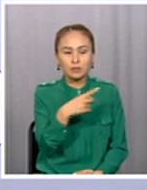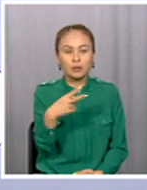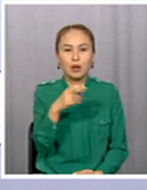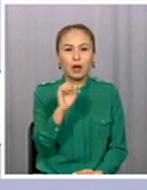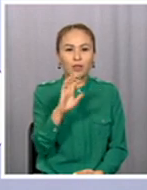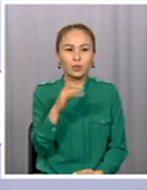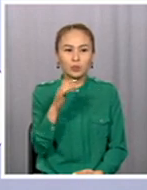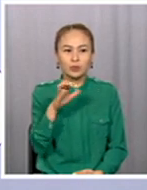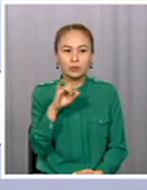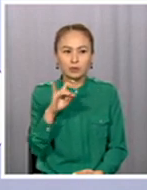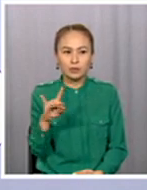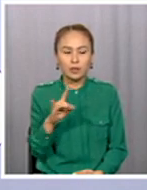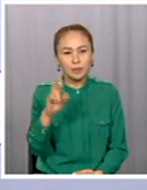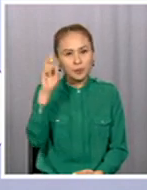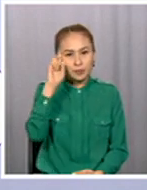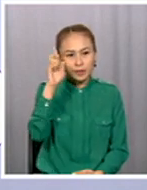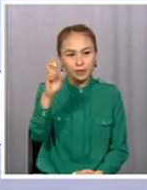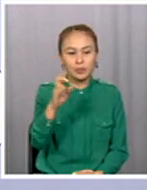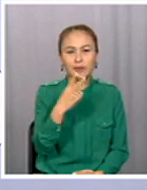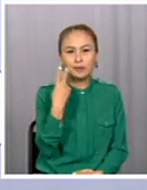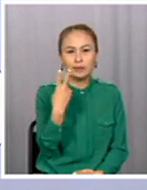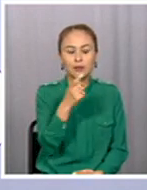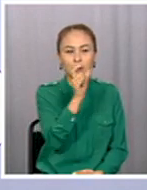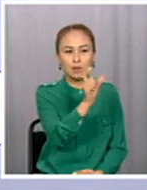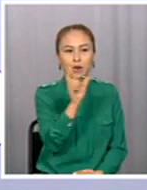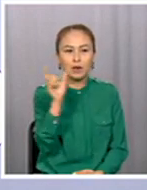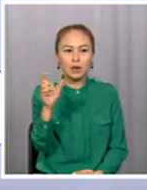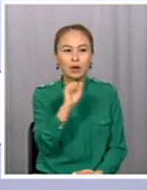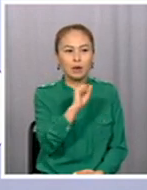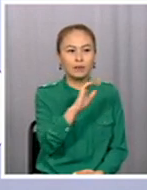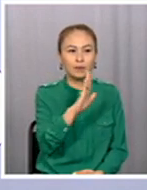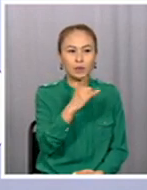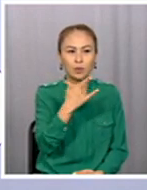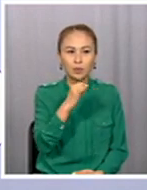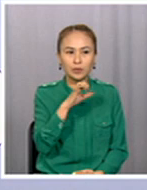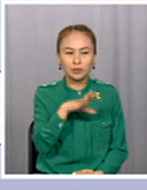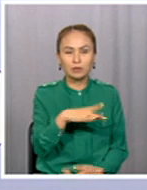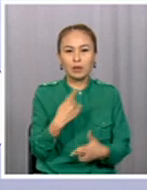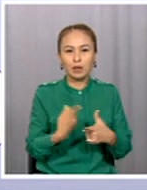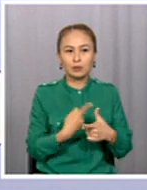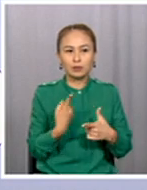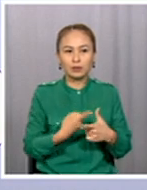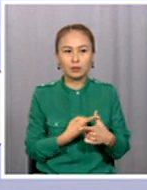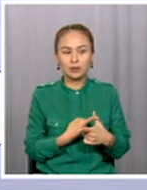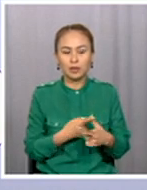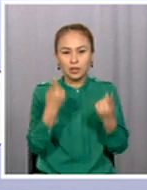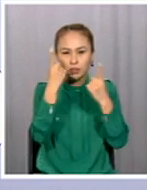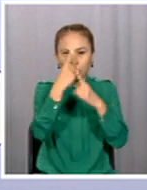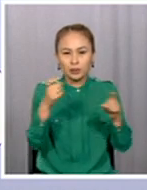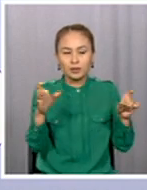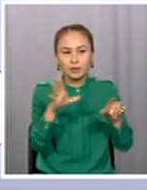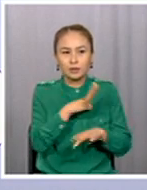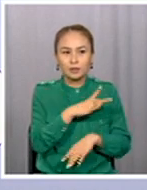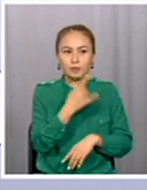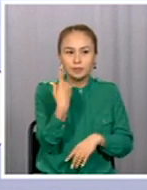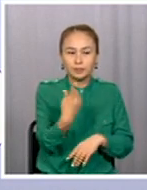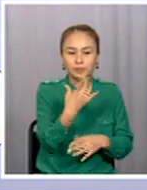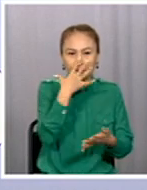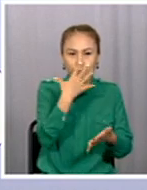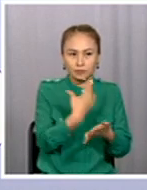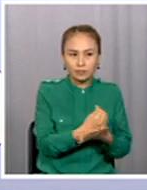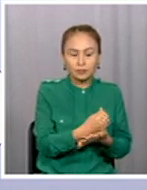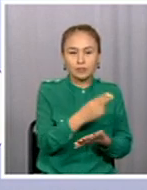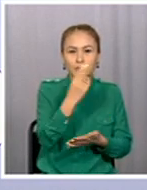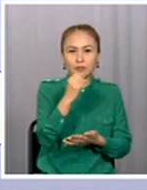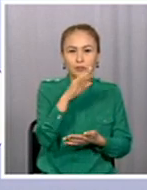Августар, демек мемлекетте 2 август атағын жариялады. Бірі өзі Диоклетианның